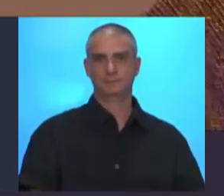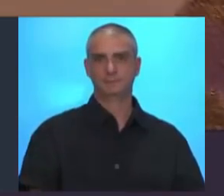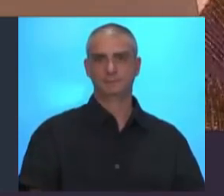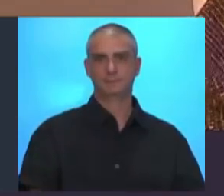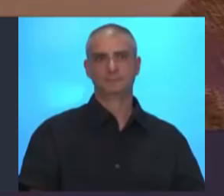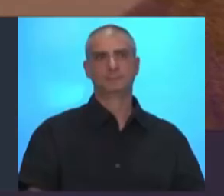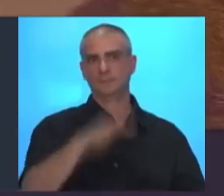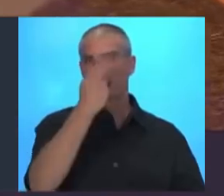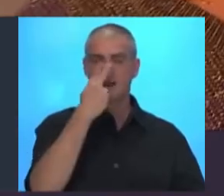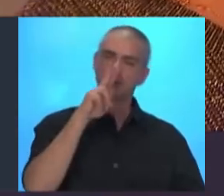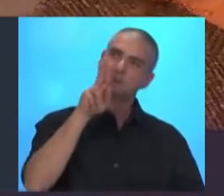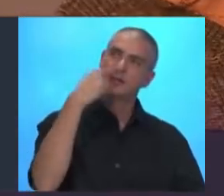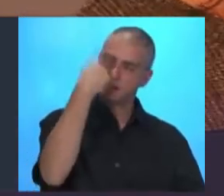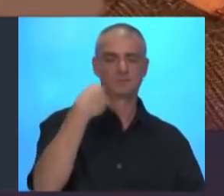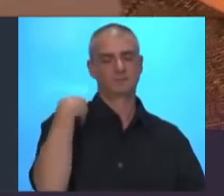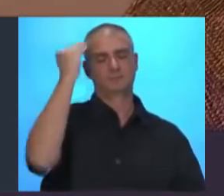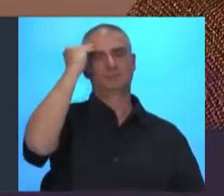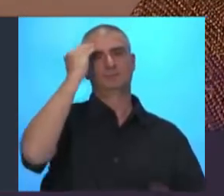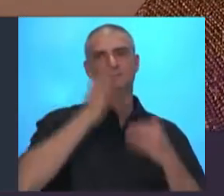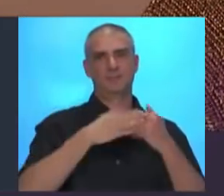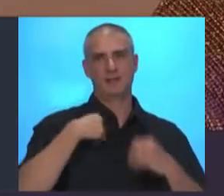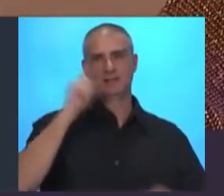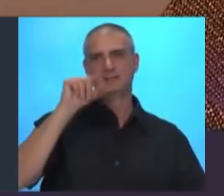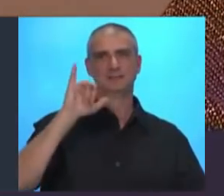מספיק אני מסתכלת עליה, אני רואה זידן.